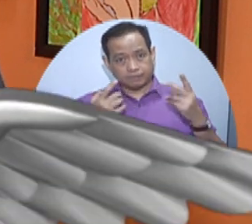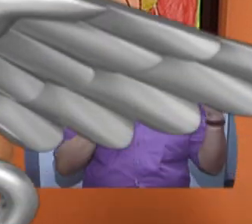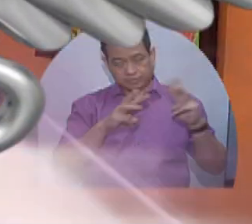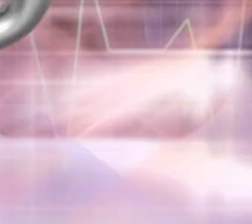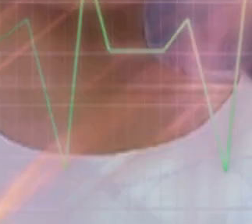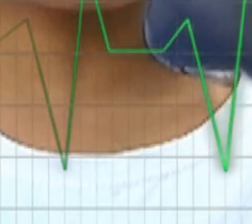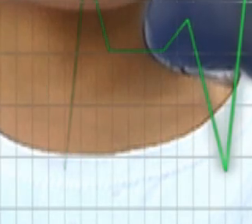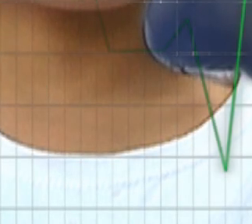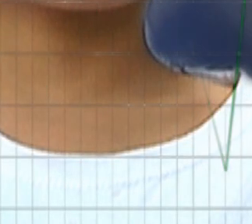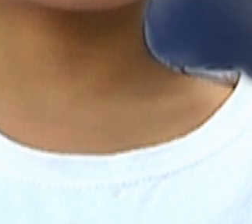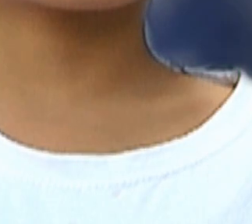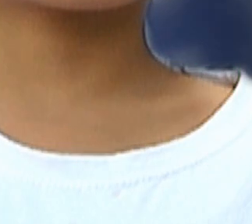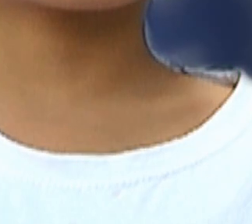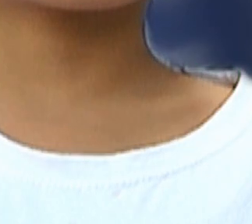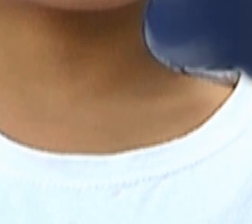natin.